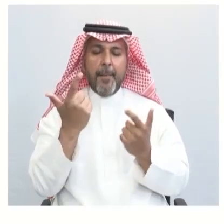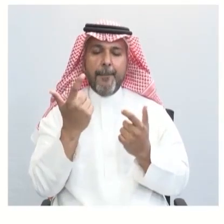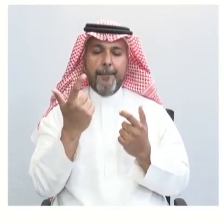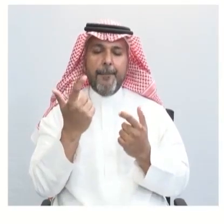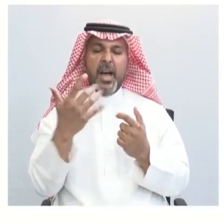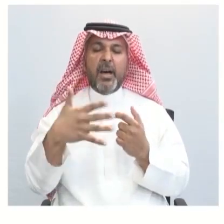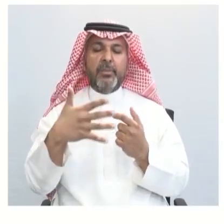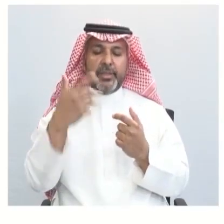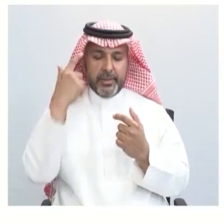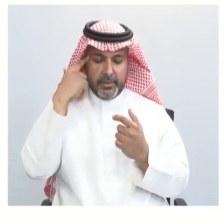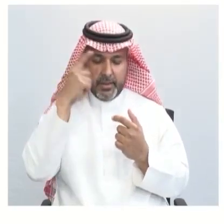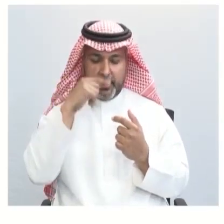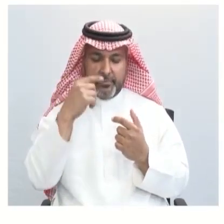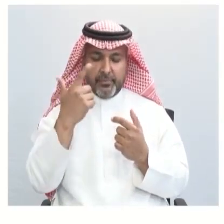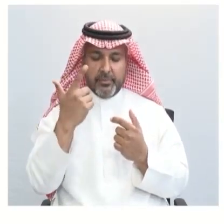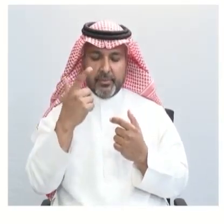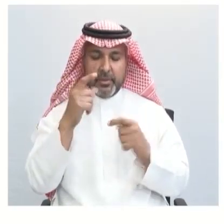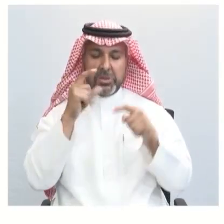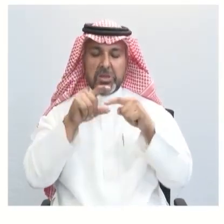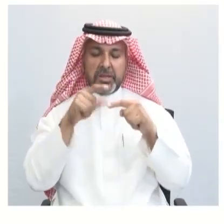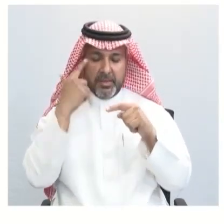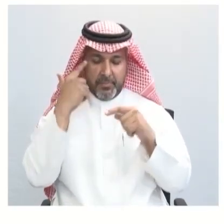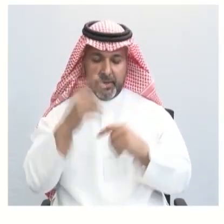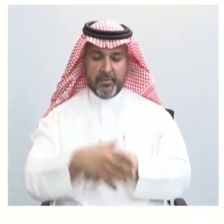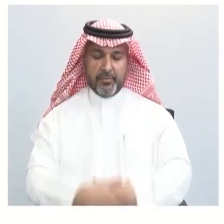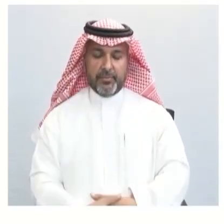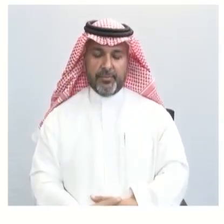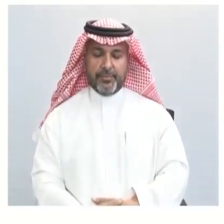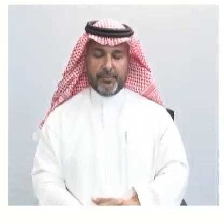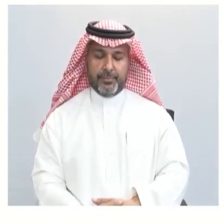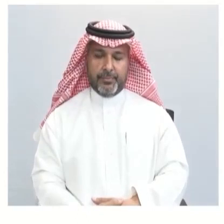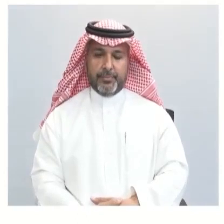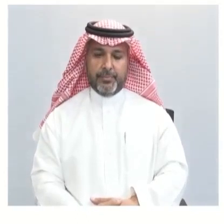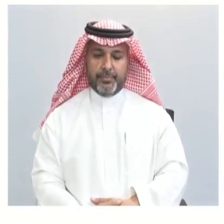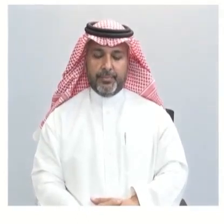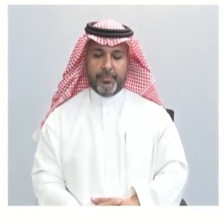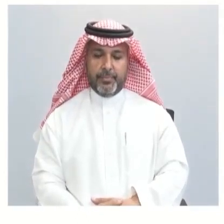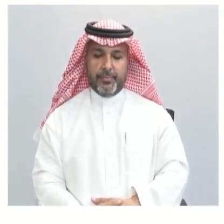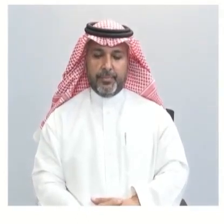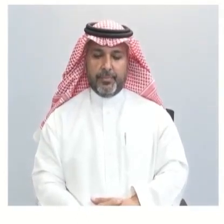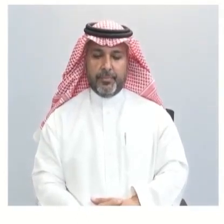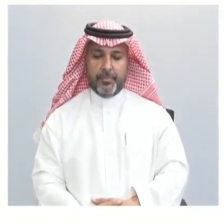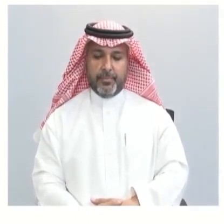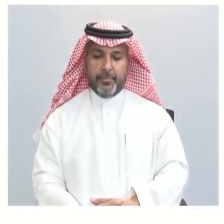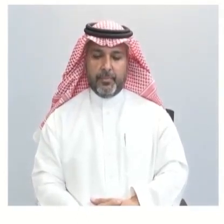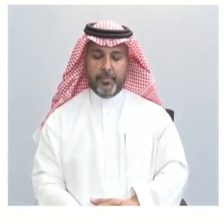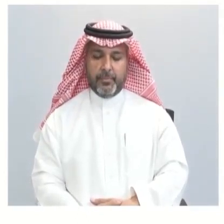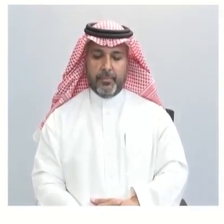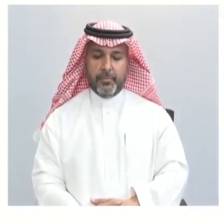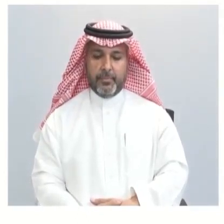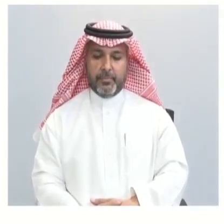يوم فقط راح اقسم ال 50 على 500 وهكذا عف راح اقسم ال 5000 على